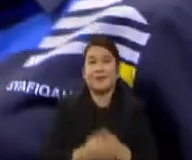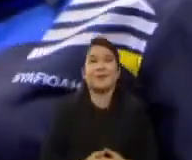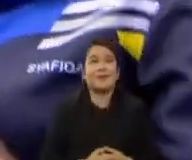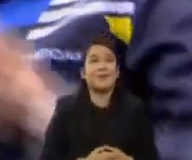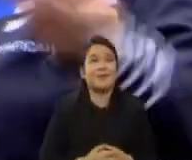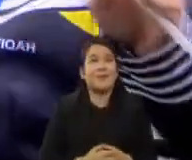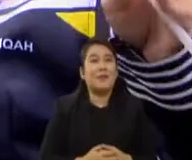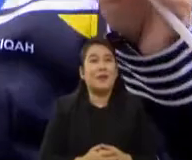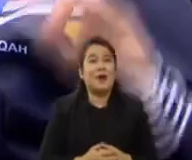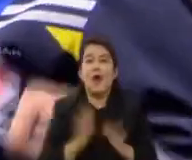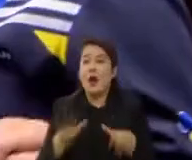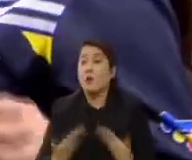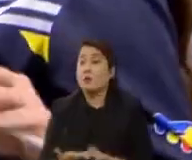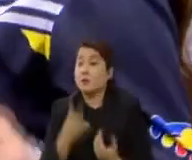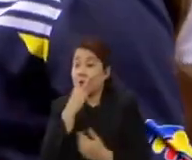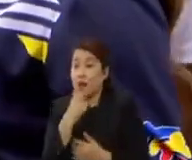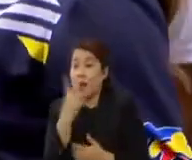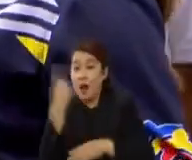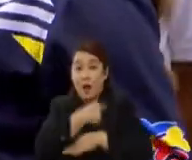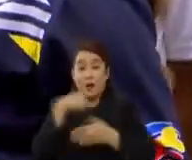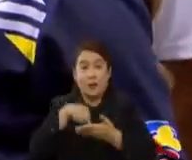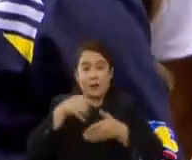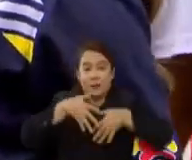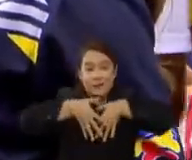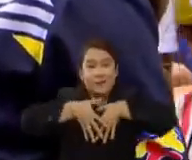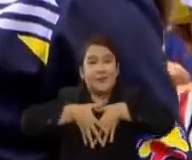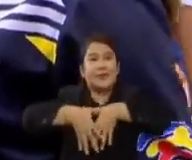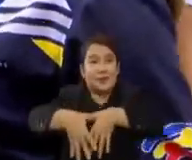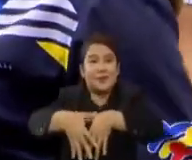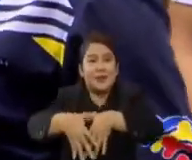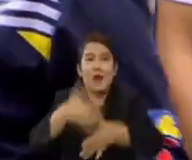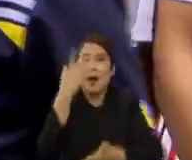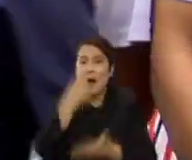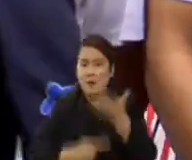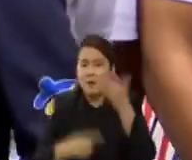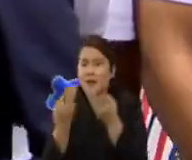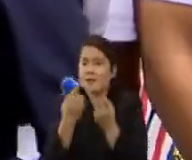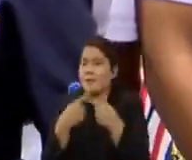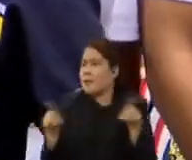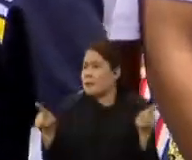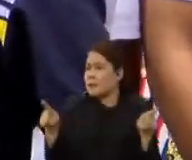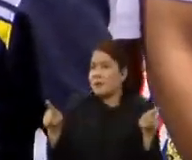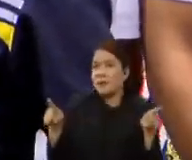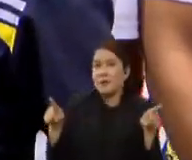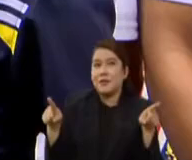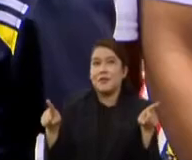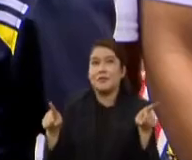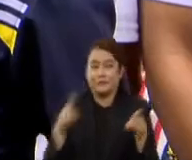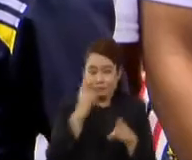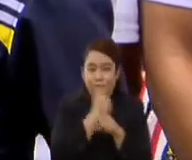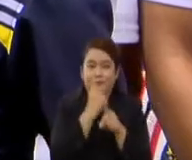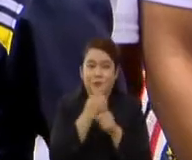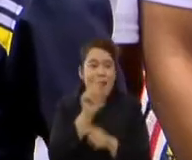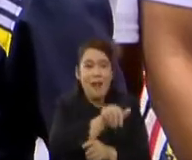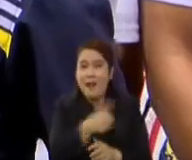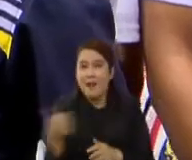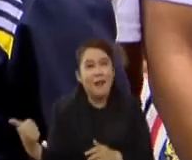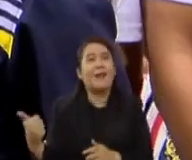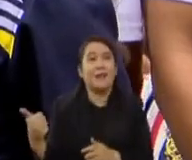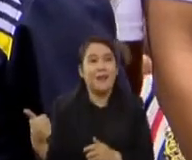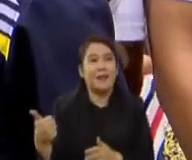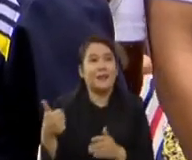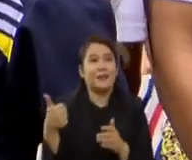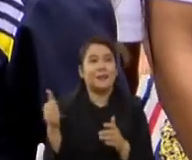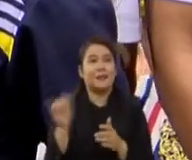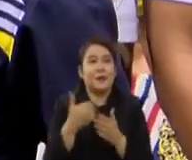macam mana anda melihat hari ini perbarisan dan juga perarakan? Apa yang bezanya? Bezanya memang kelainan lah daripada sebelum-sebelum ni lah.